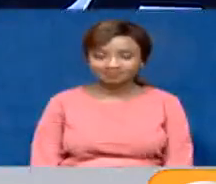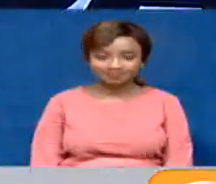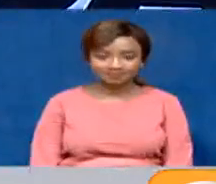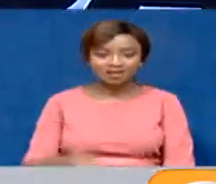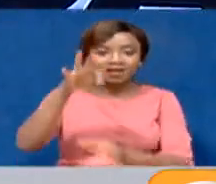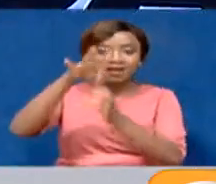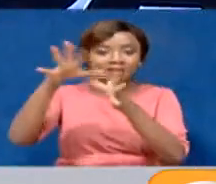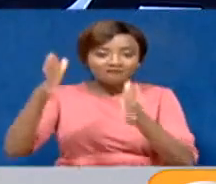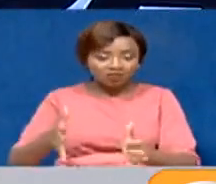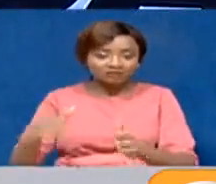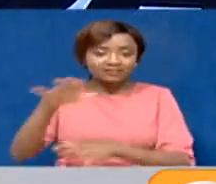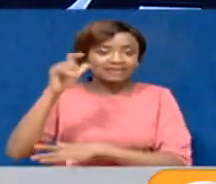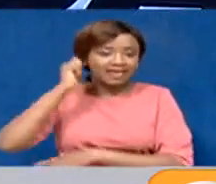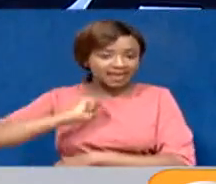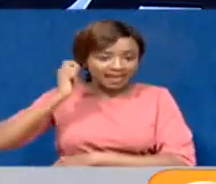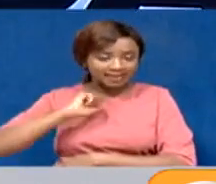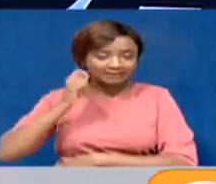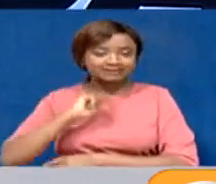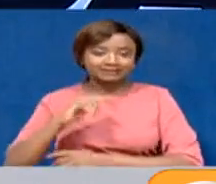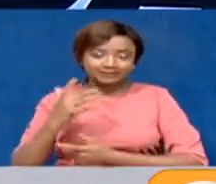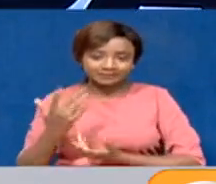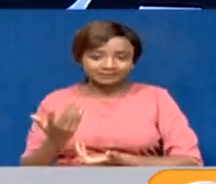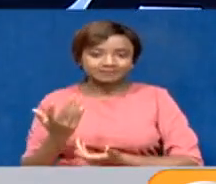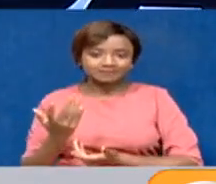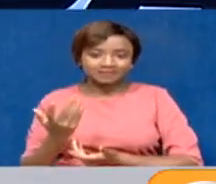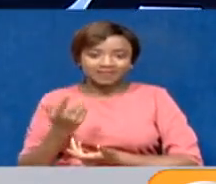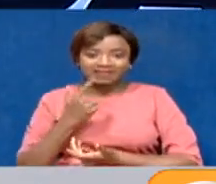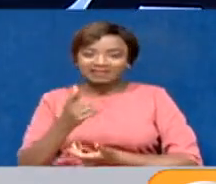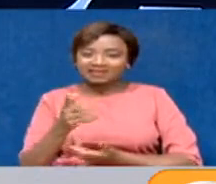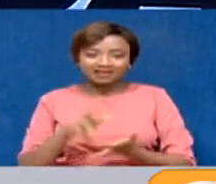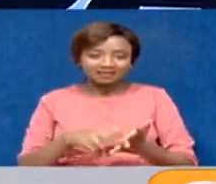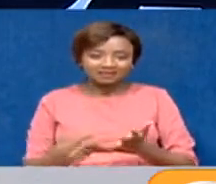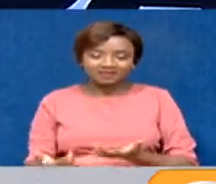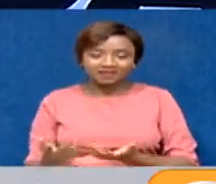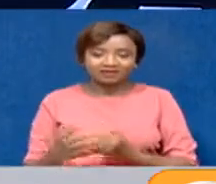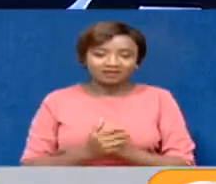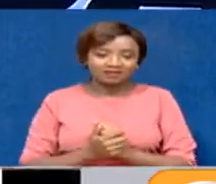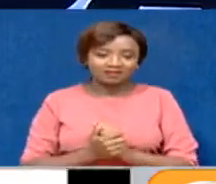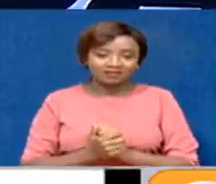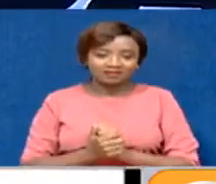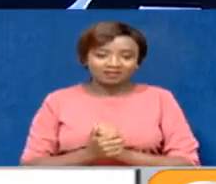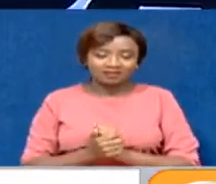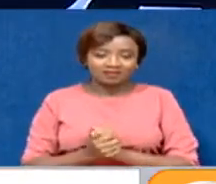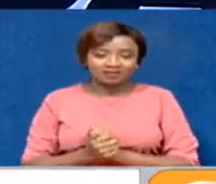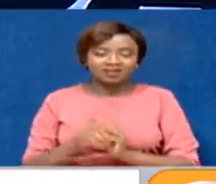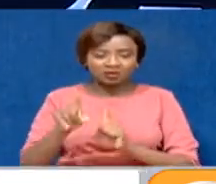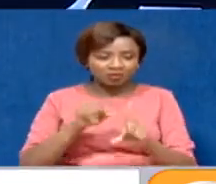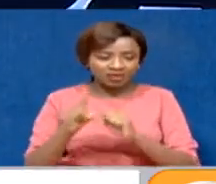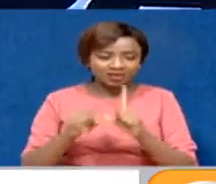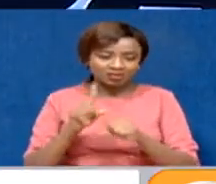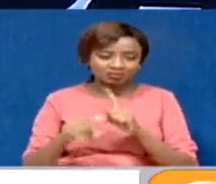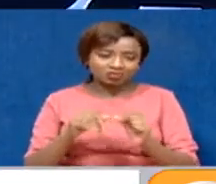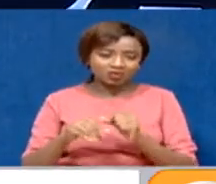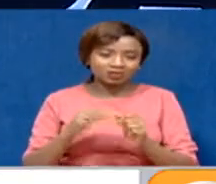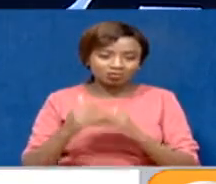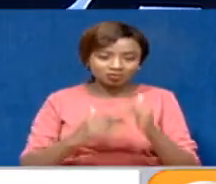Maji wapiga kura wa eneo la Nandi wamegonga vichwa vya habari kwa kuwabwaga viongozi wao katika kura za mchujo za chama cha UDA zilizofanywa katika